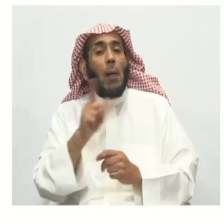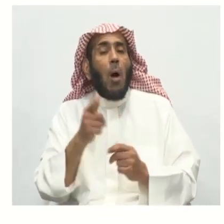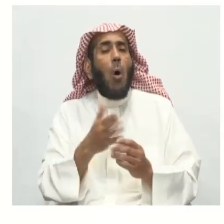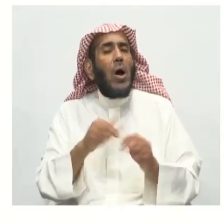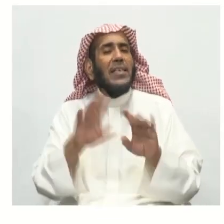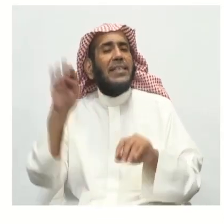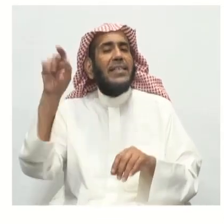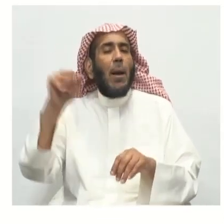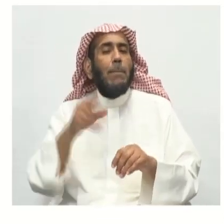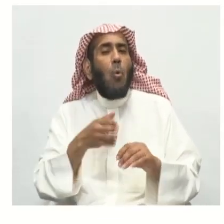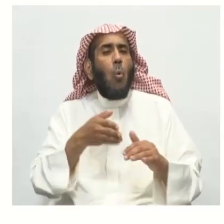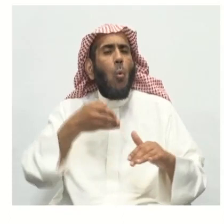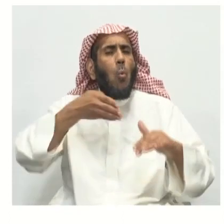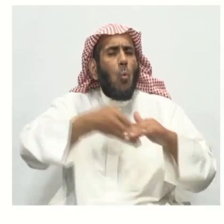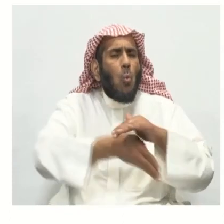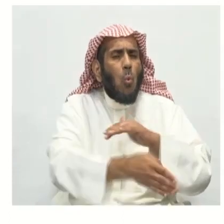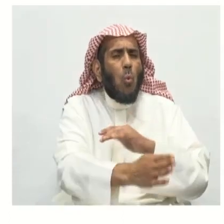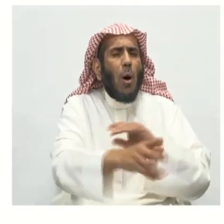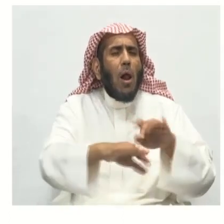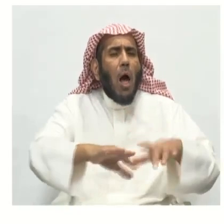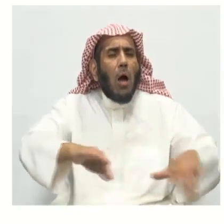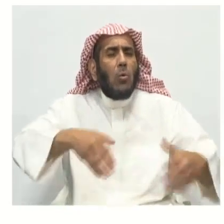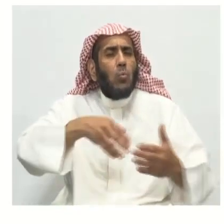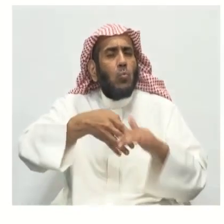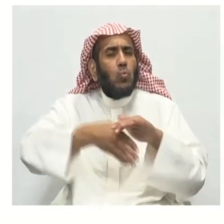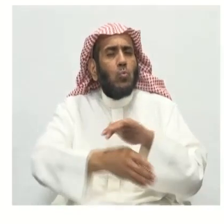السرب يا ابنائي هو النفق في